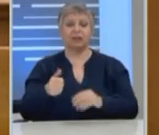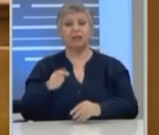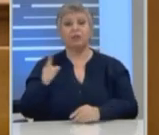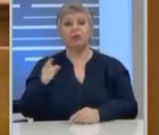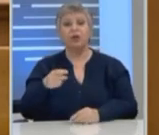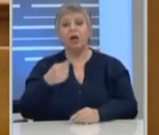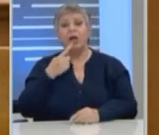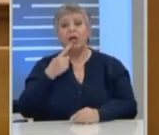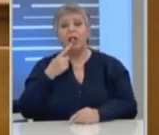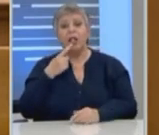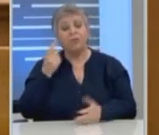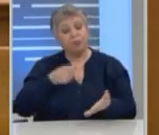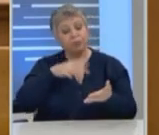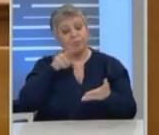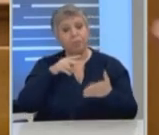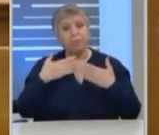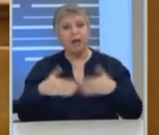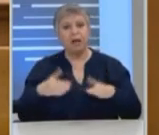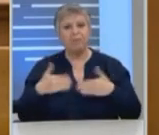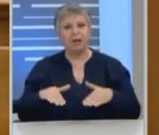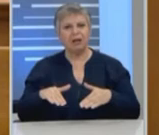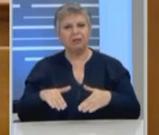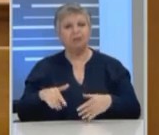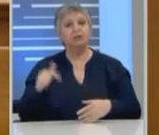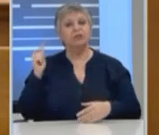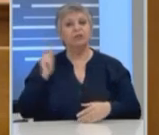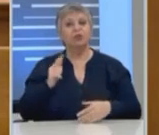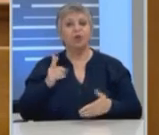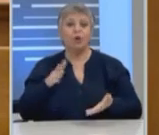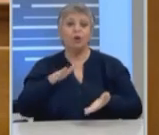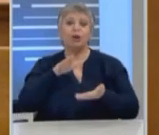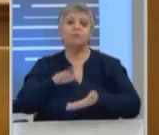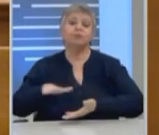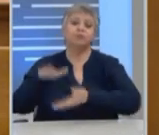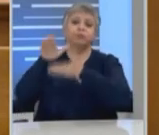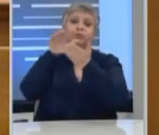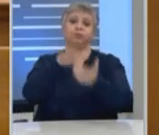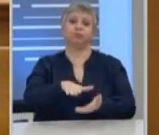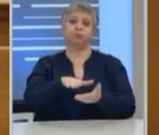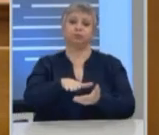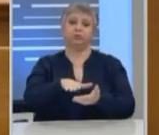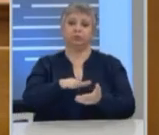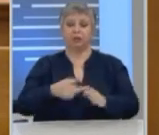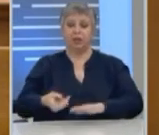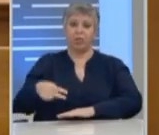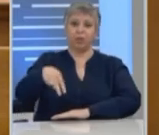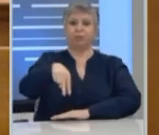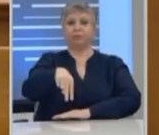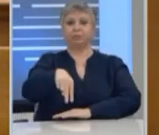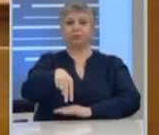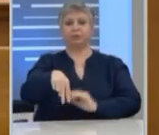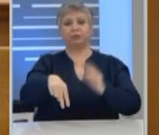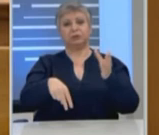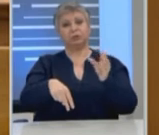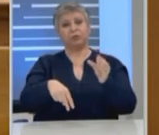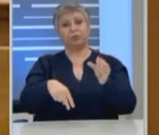κιόλας. Και τώρα μας το έφερε εδώ, πάνω στο βουλευτικό βήμα, στο κοινοβουλευτικό βήμα, λέγοντας